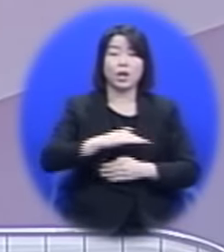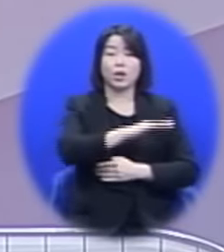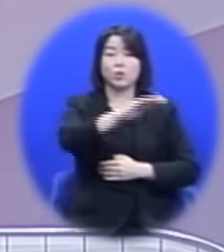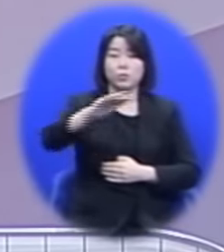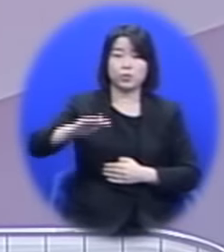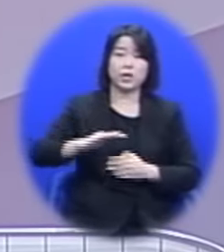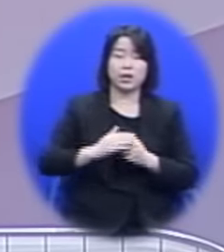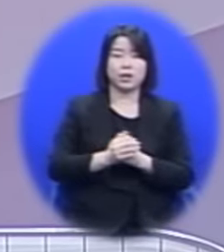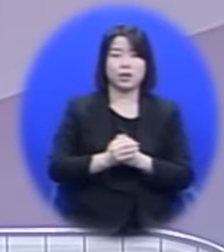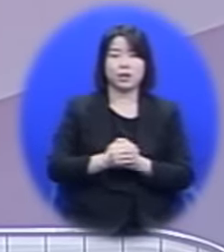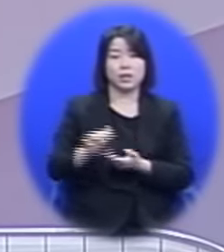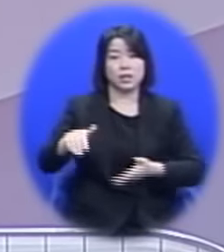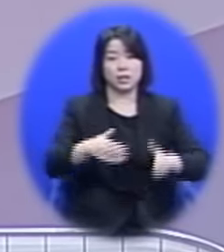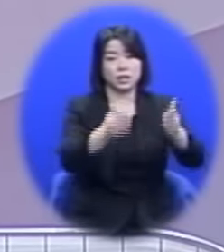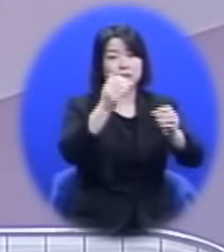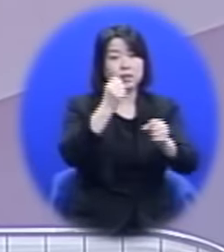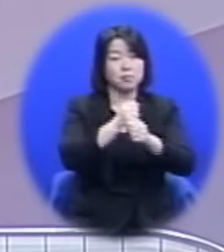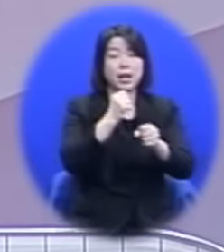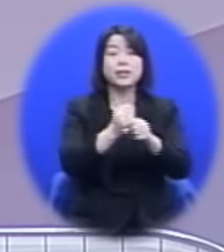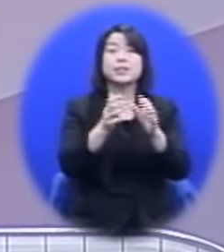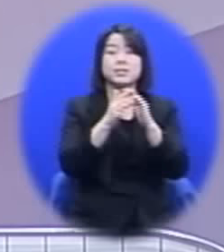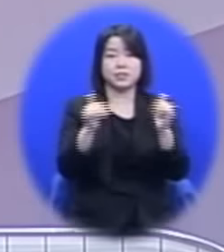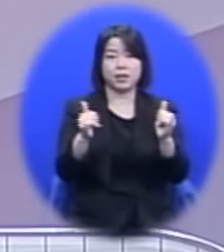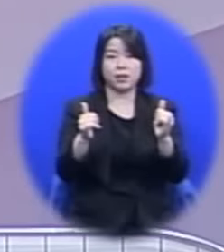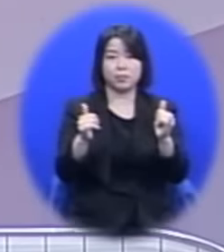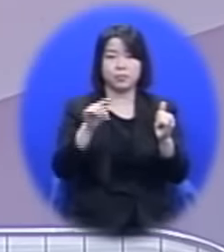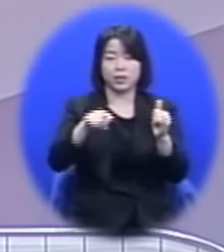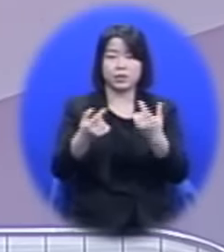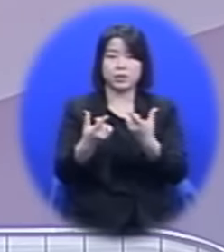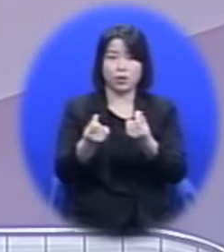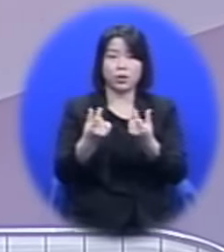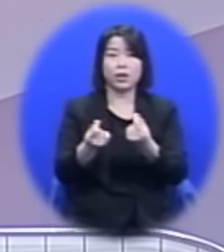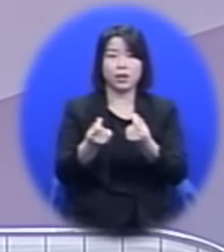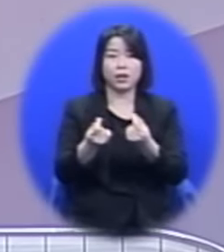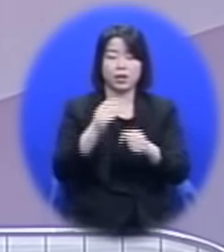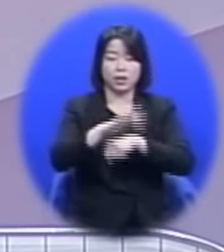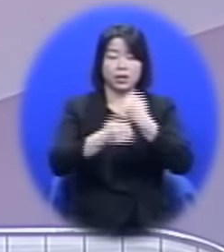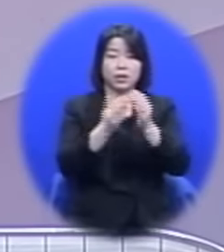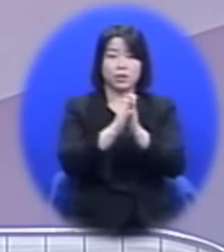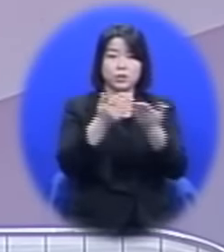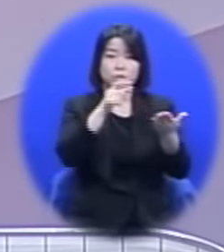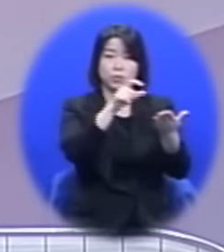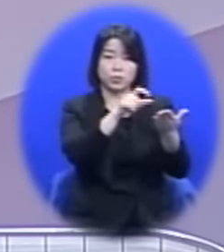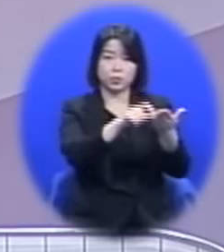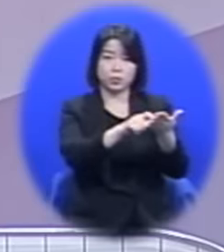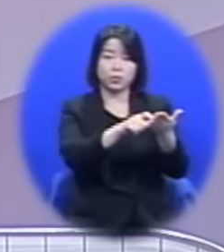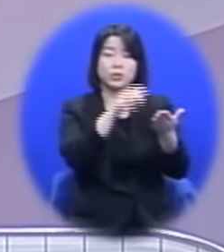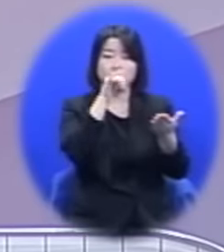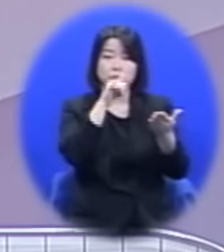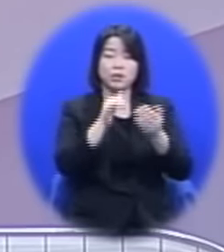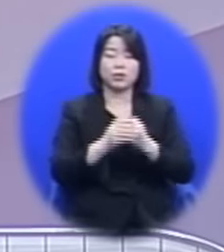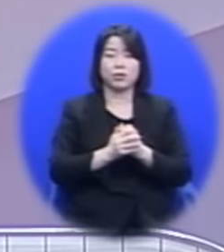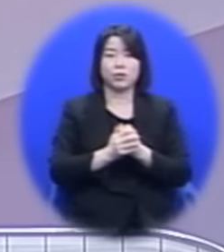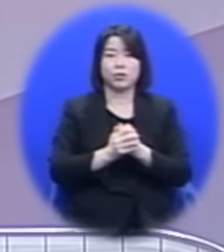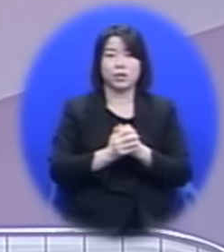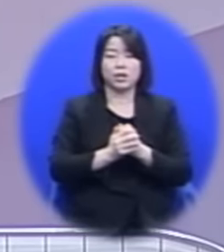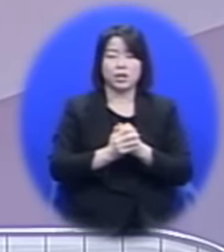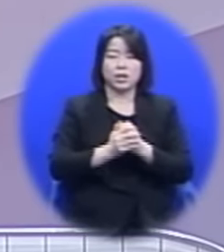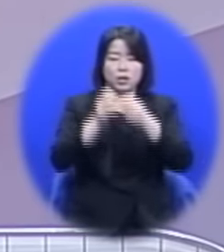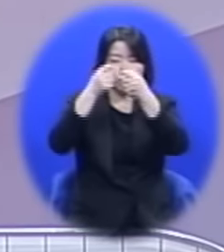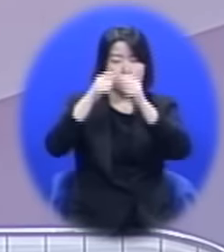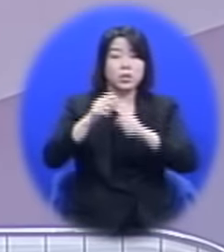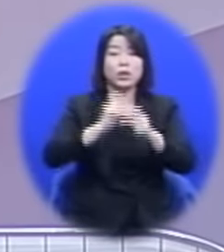우리가 길을 만드는 사람이라고 그렇게 성경은 원어적으로 표현을 했지만